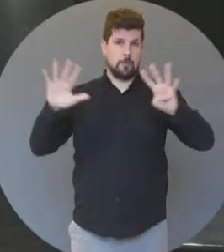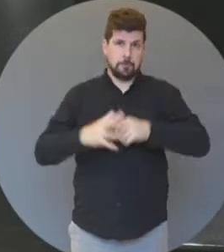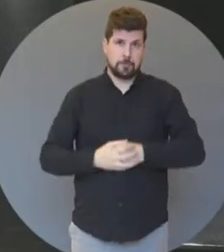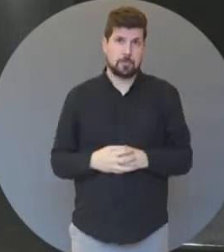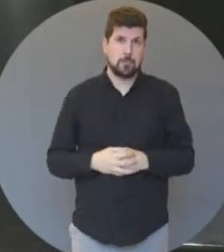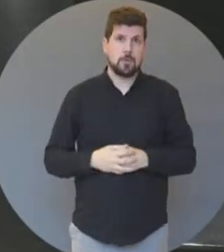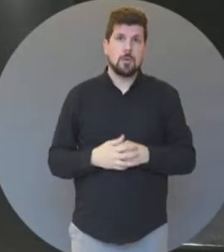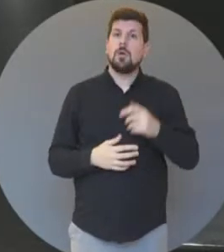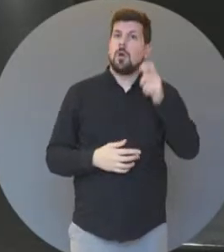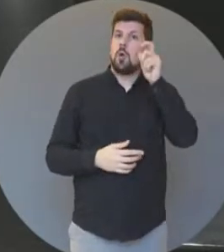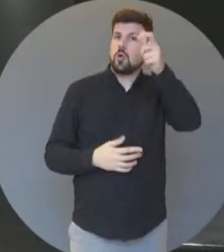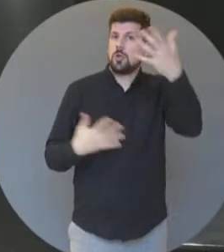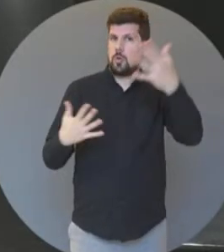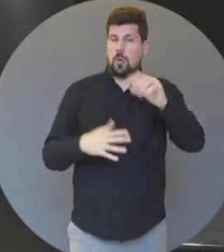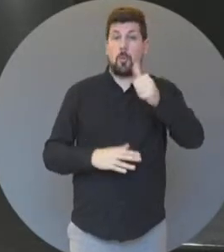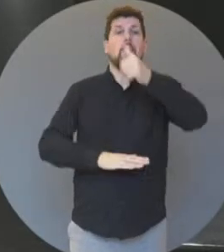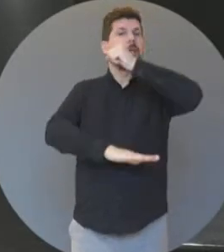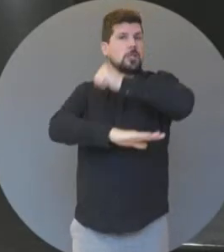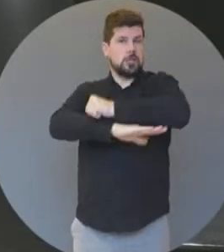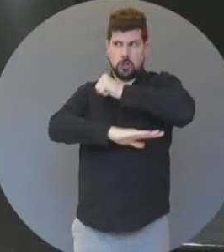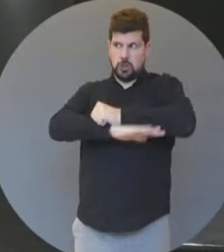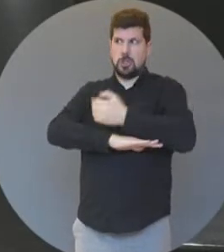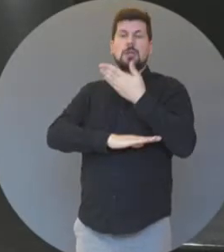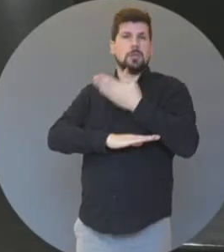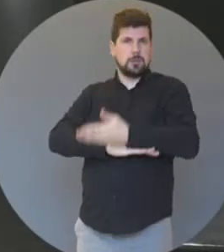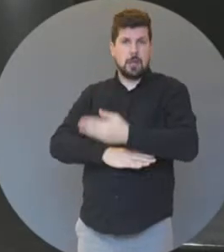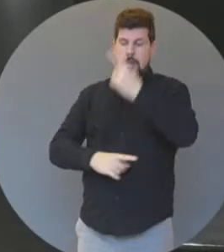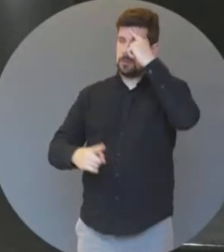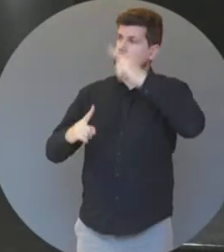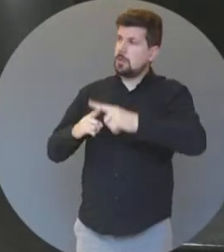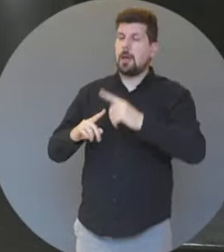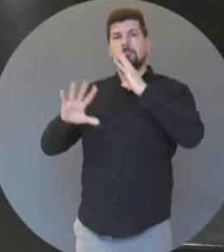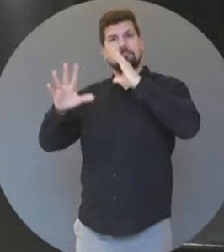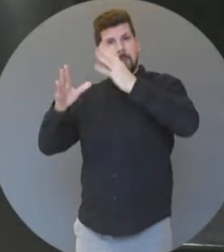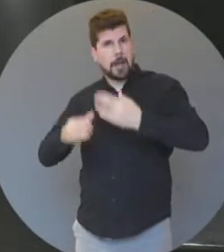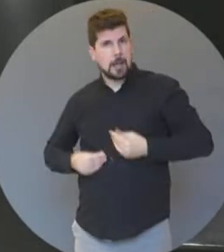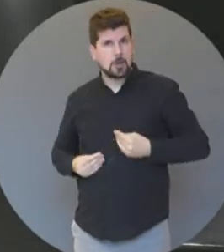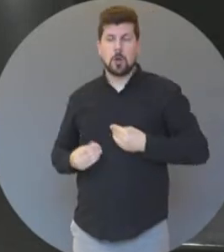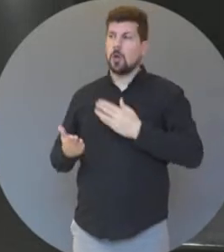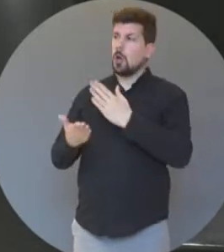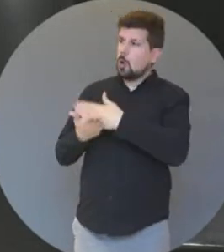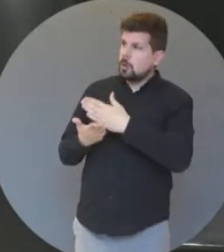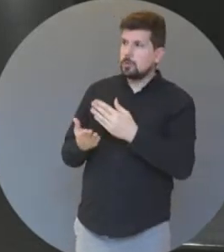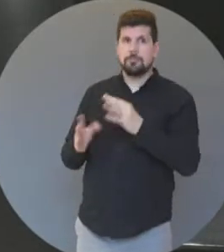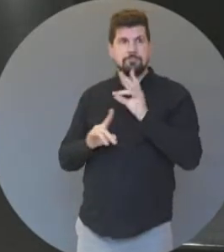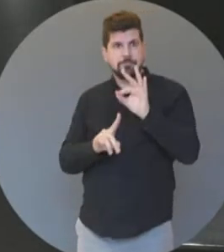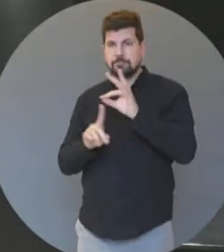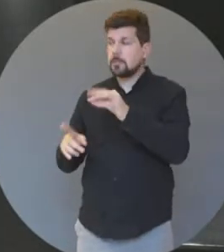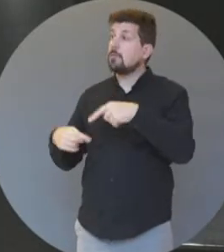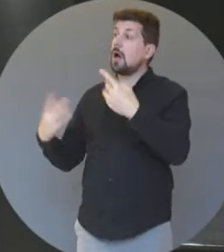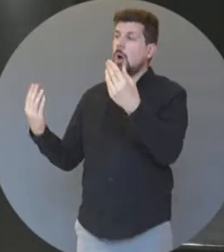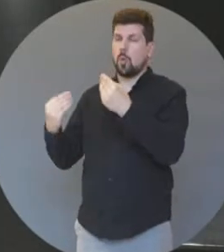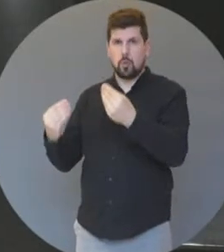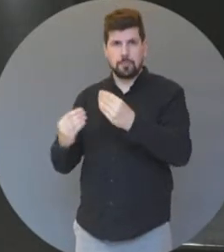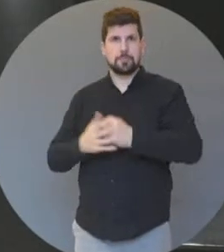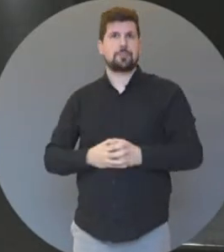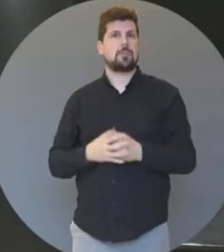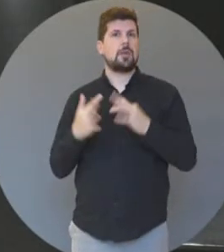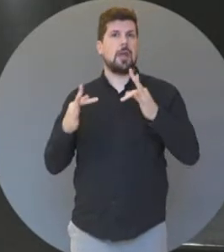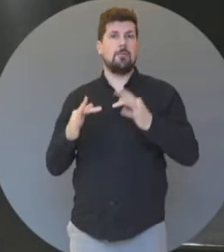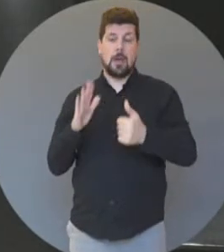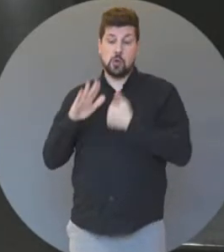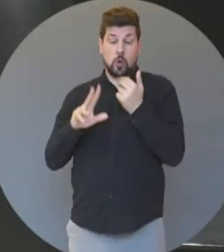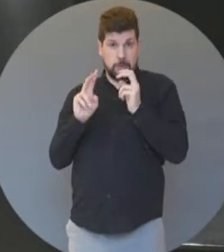le premier guichet le guichet d'orientation d'information et effectivement d'évaluation sur la perte d'autonomie et